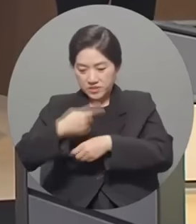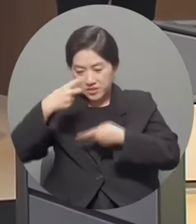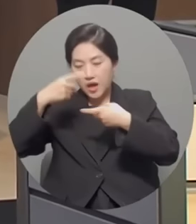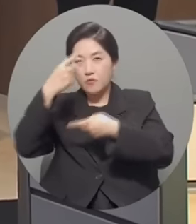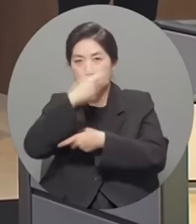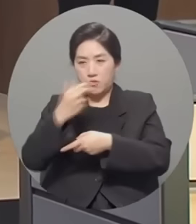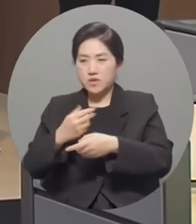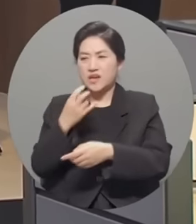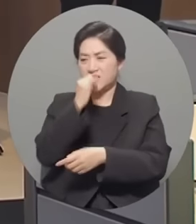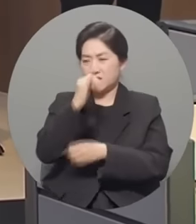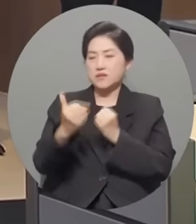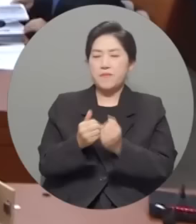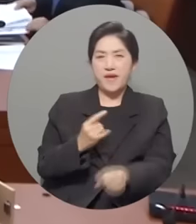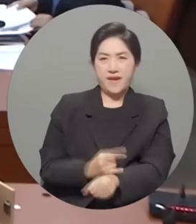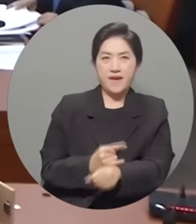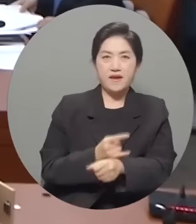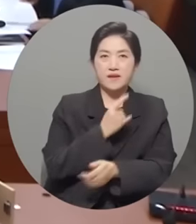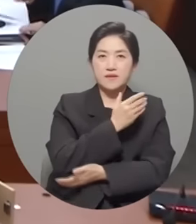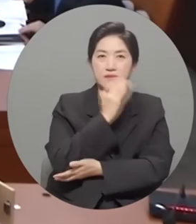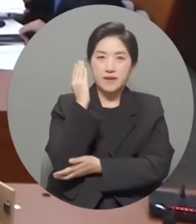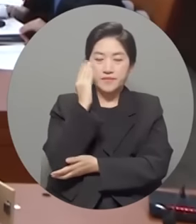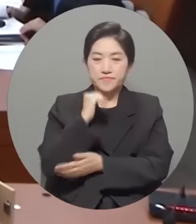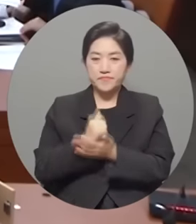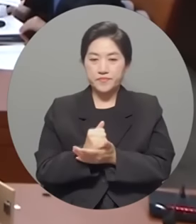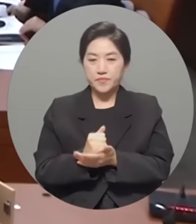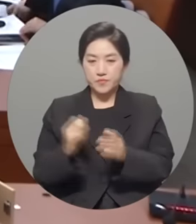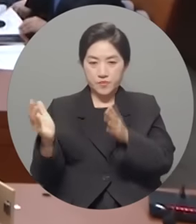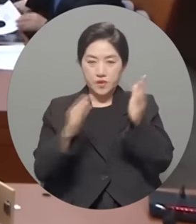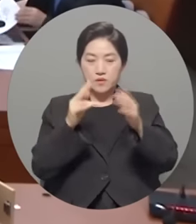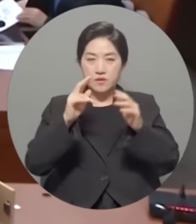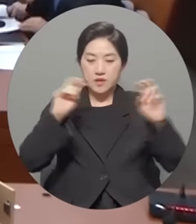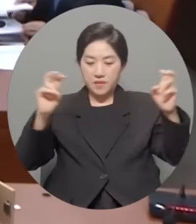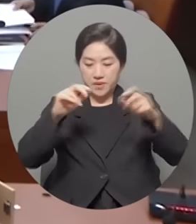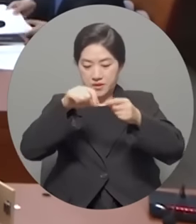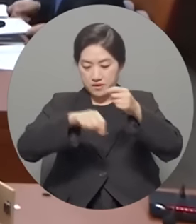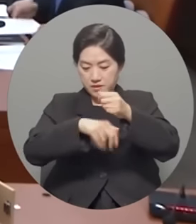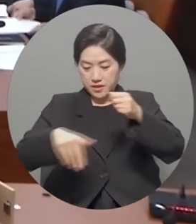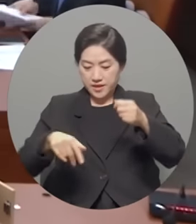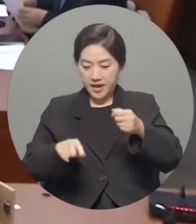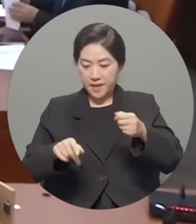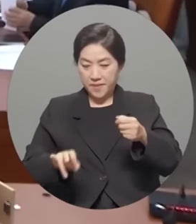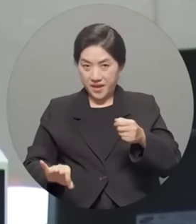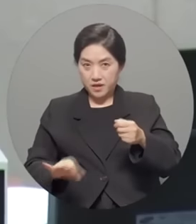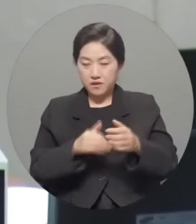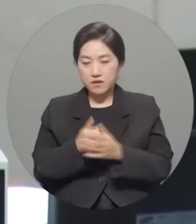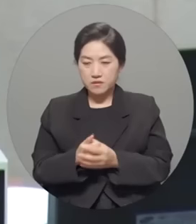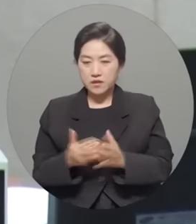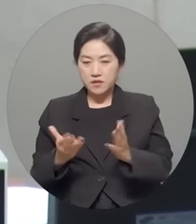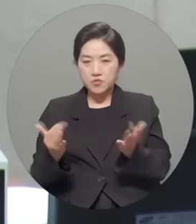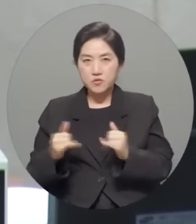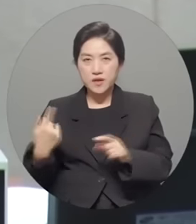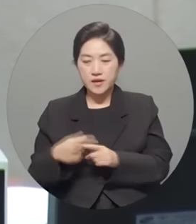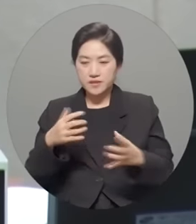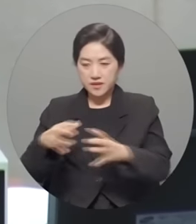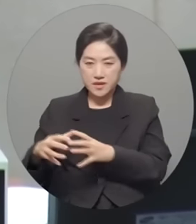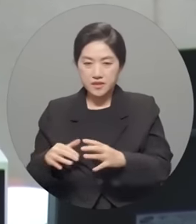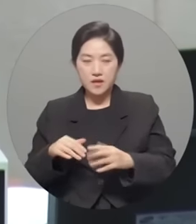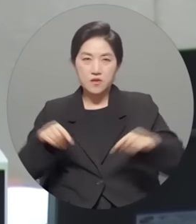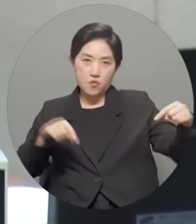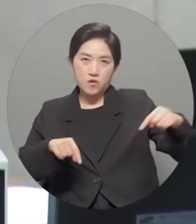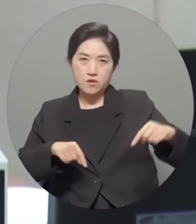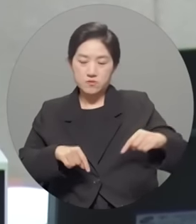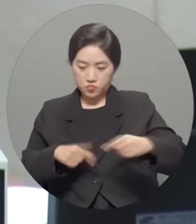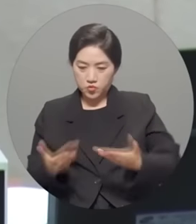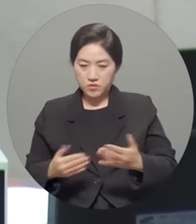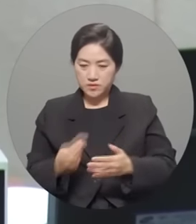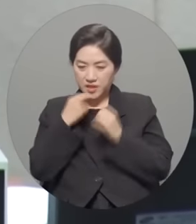강행 처리했습니다. 가맹점주에게 사실상 근로자에 준하는 단체교섭권을 줘서 생존권을 보장하자는